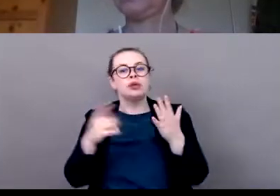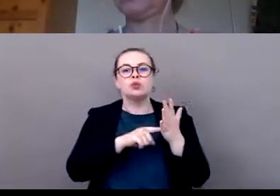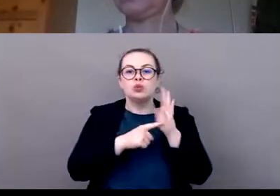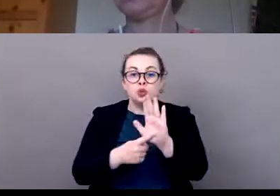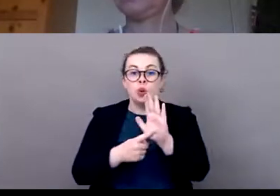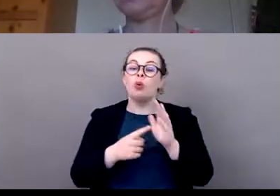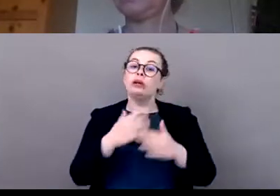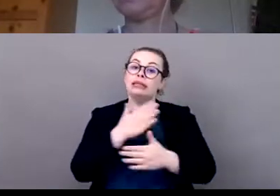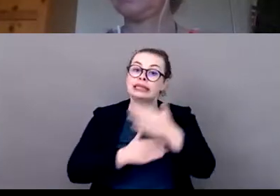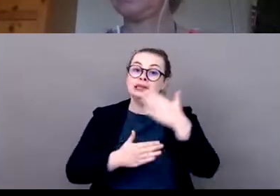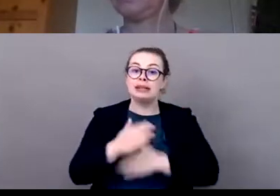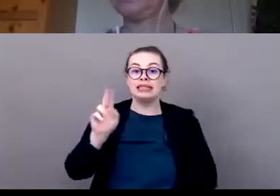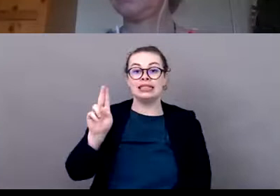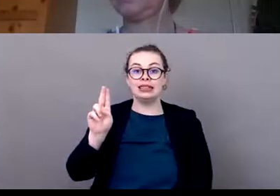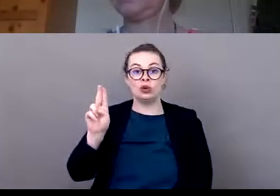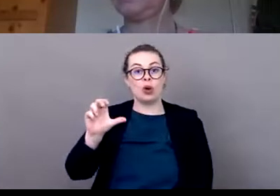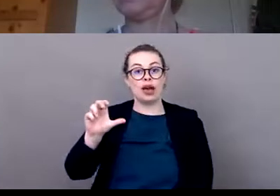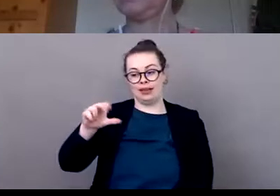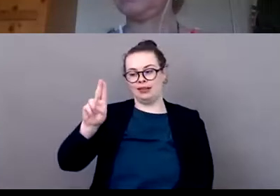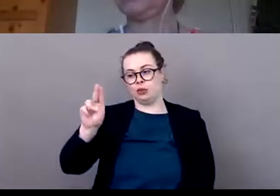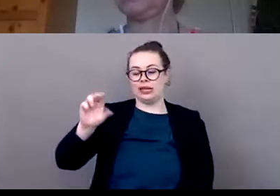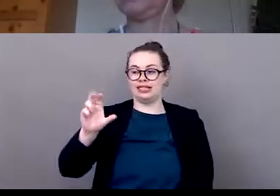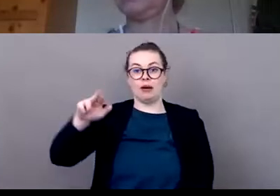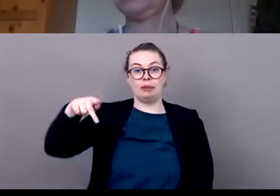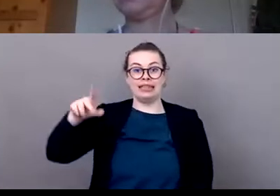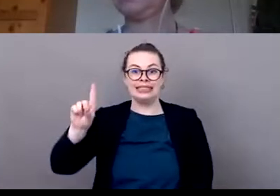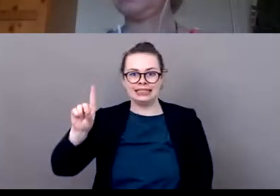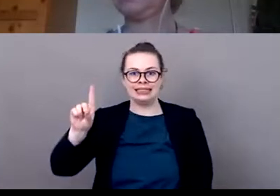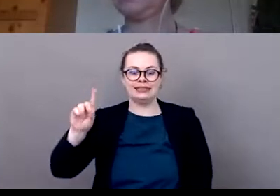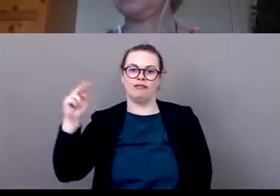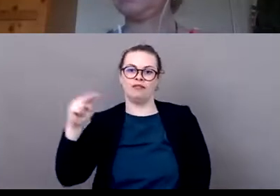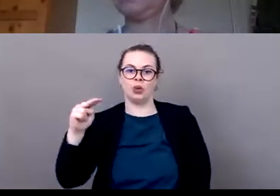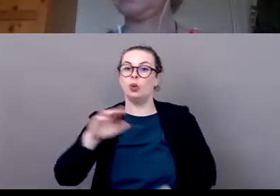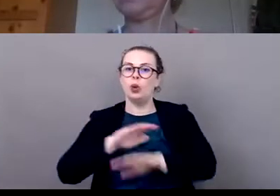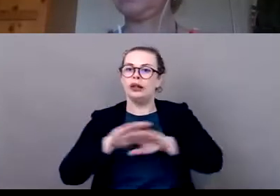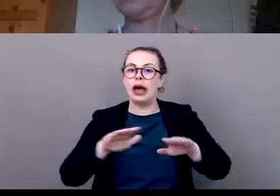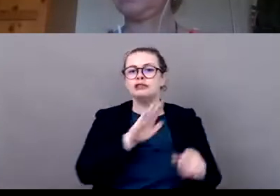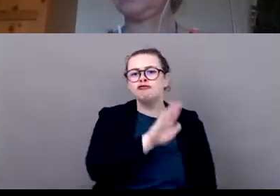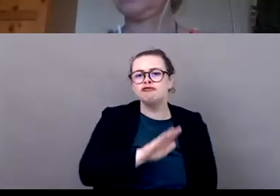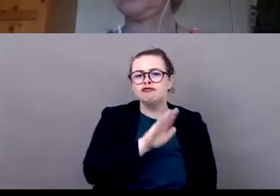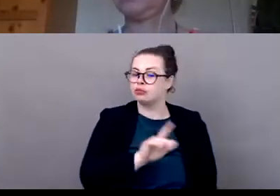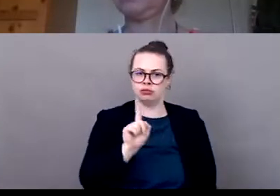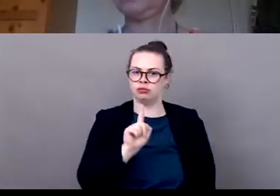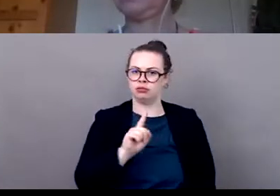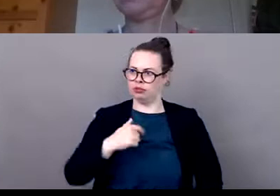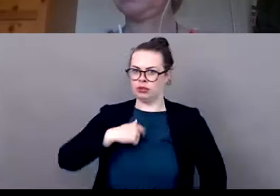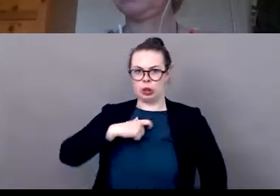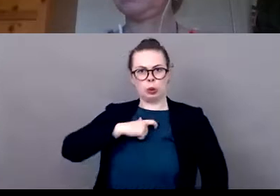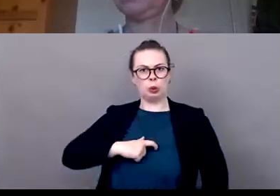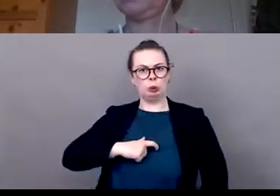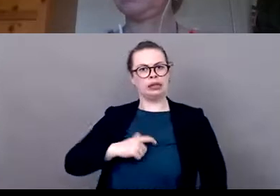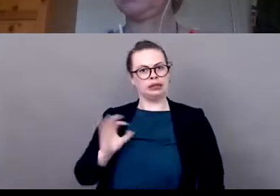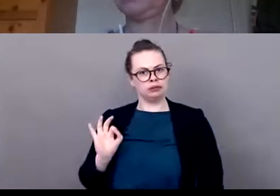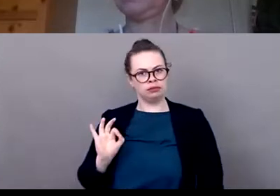une vidéo de sensibilisation. Et grâce avec le soutien de nos parties prenantes, de nos